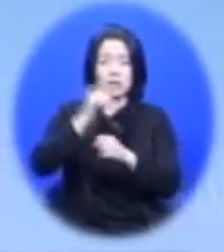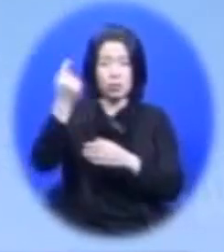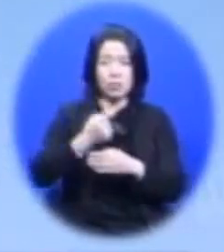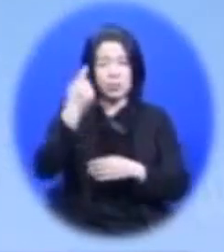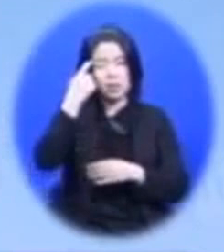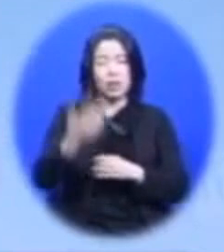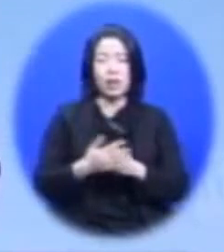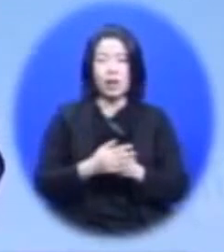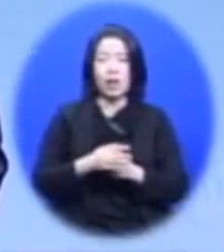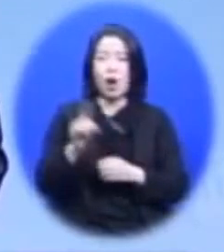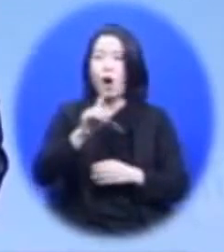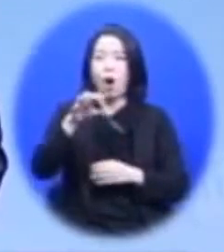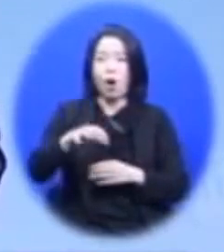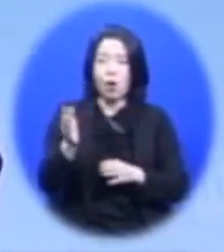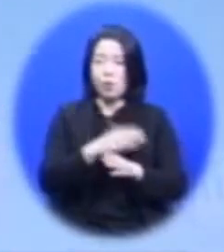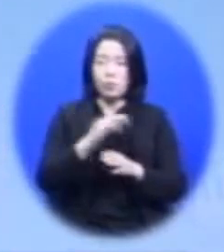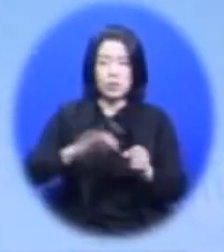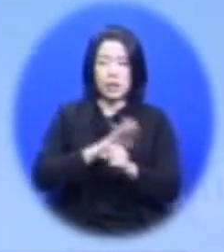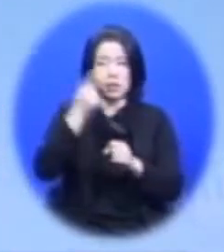도대체 어디서 사랑이 옵니까?